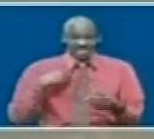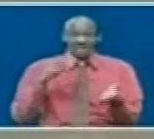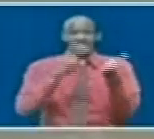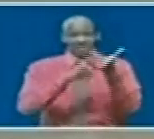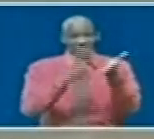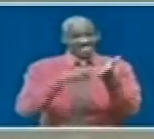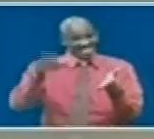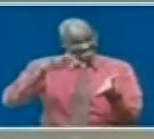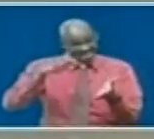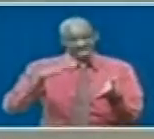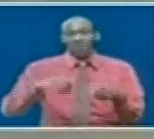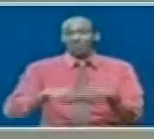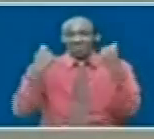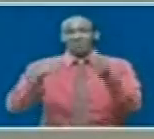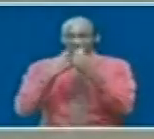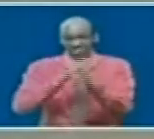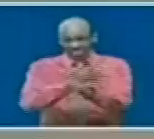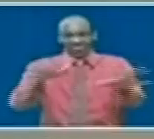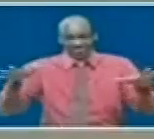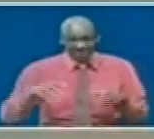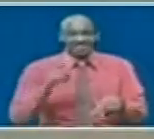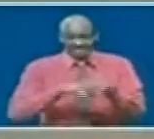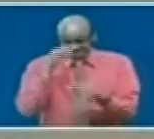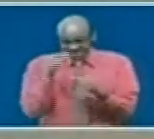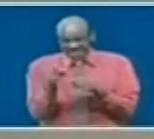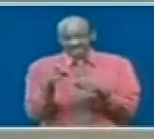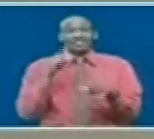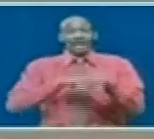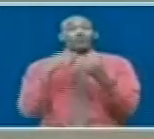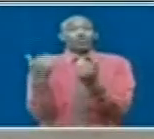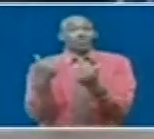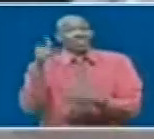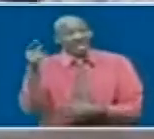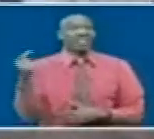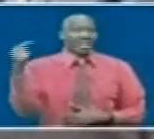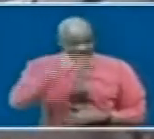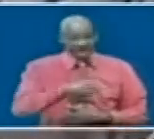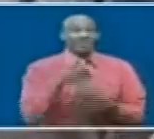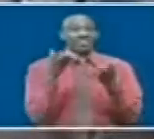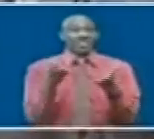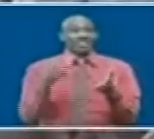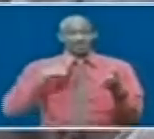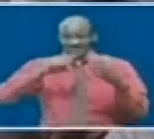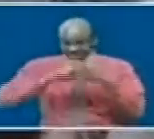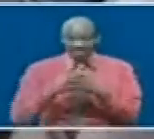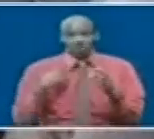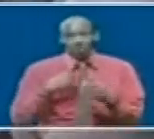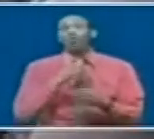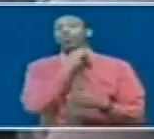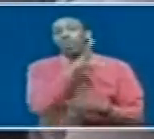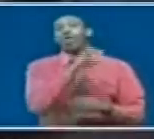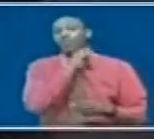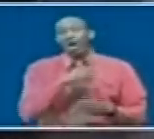Migori ulisambaratika katika dakika za mwisho baada ya vijana waliohudhuria mkutano huo kuanza kutoa matamshi